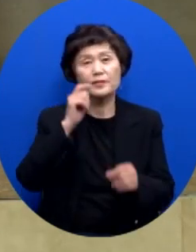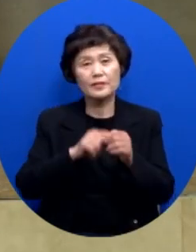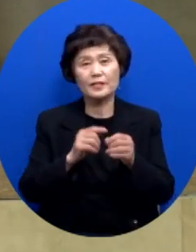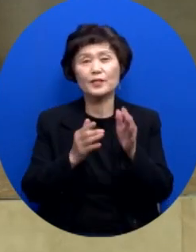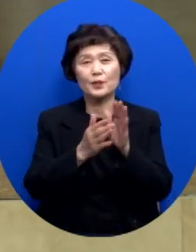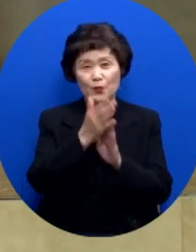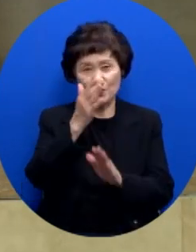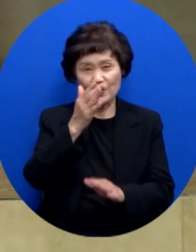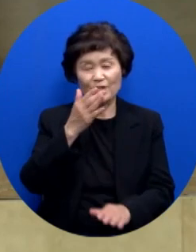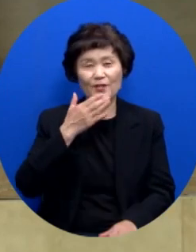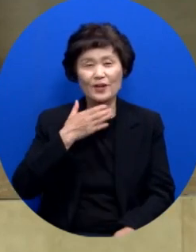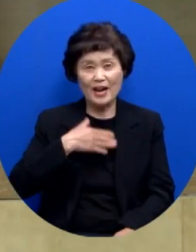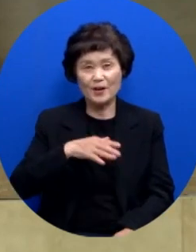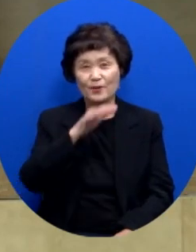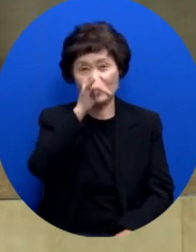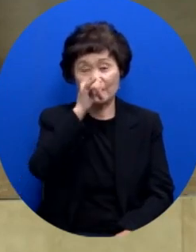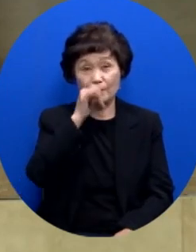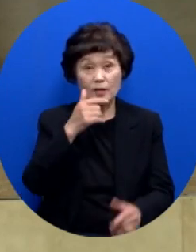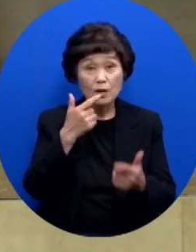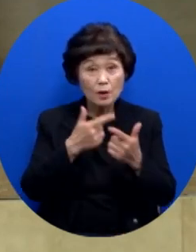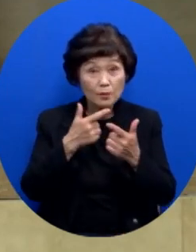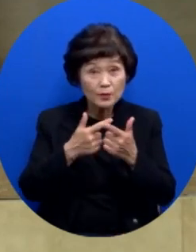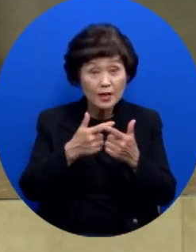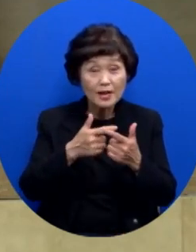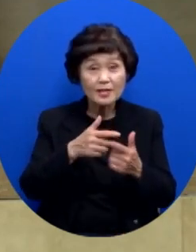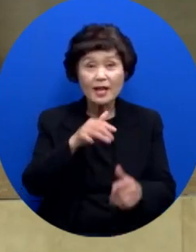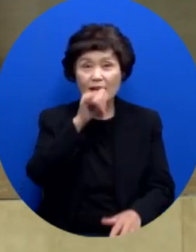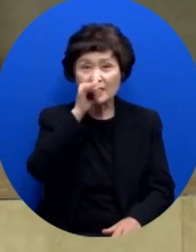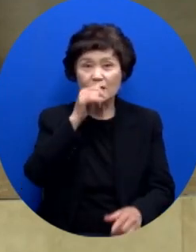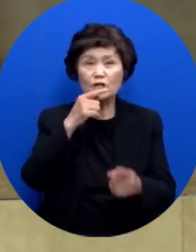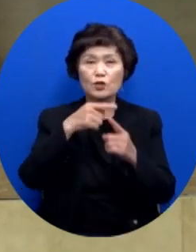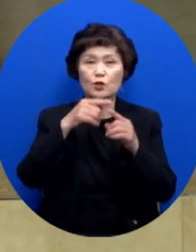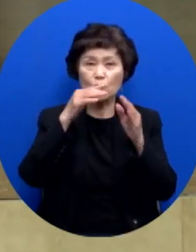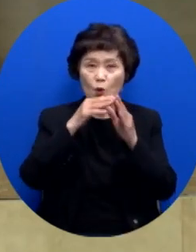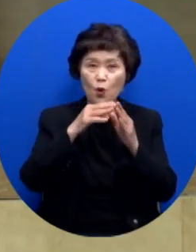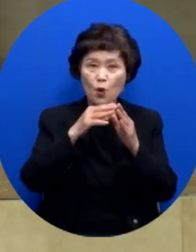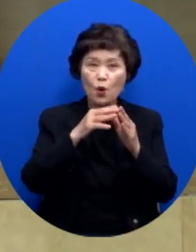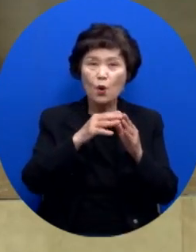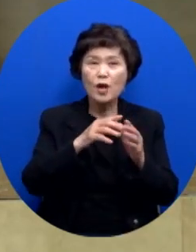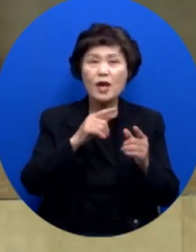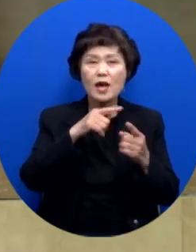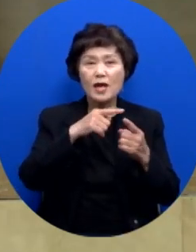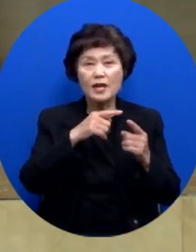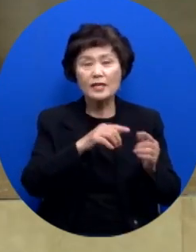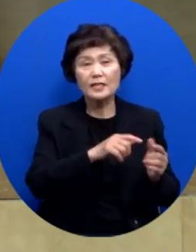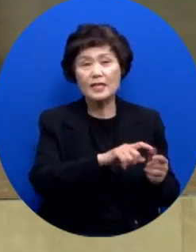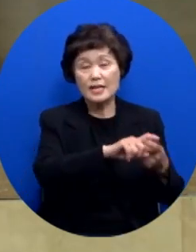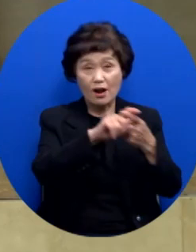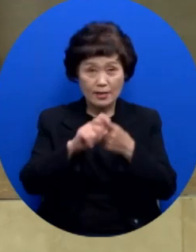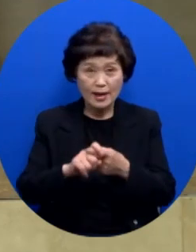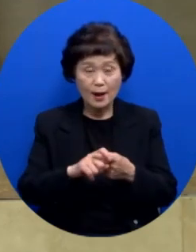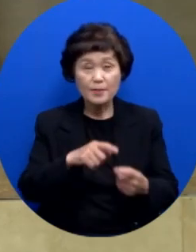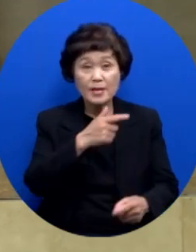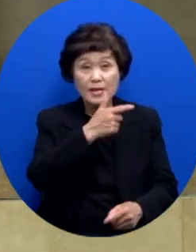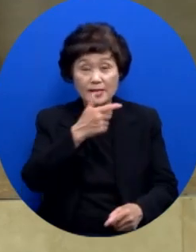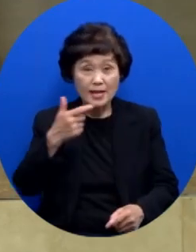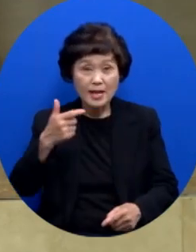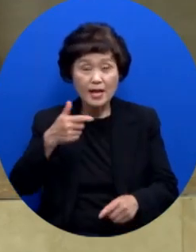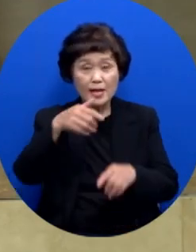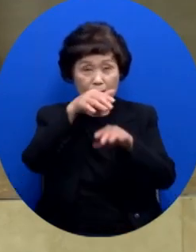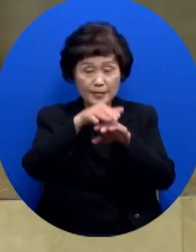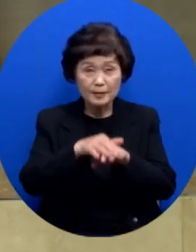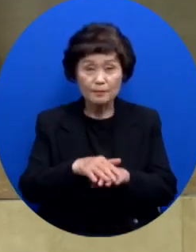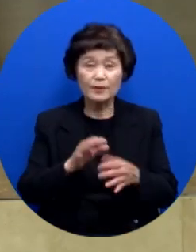있습니다. 그래서 부산의 교계 연합 또 대형 집회 등을 통해서